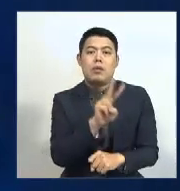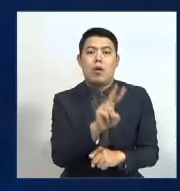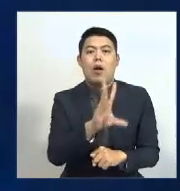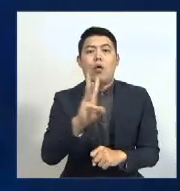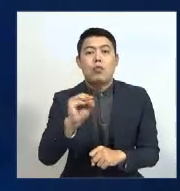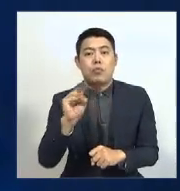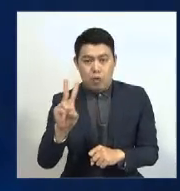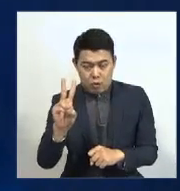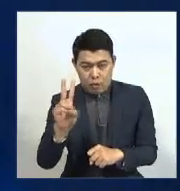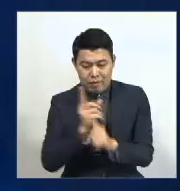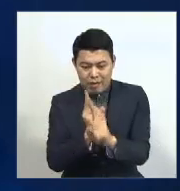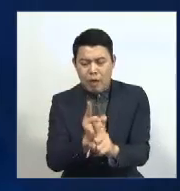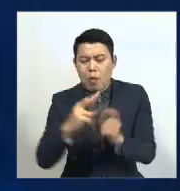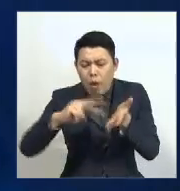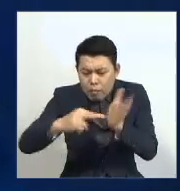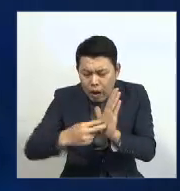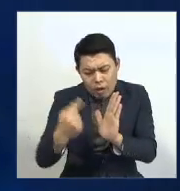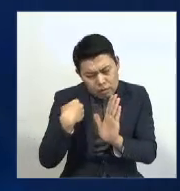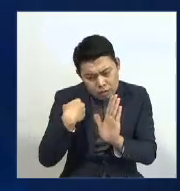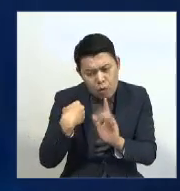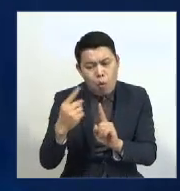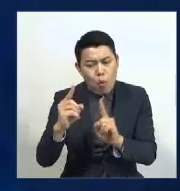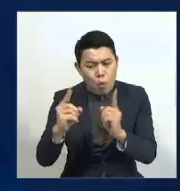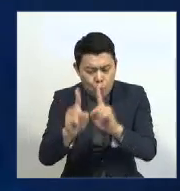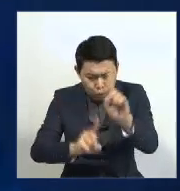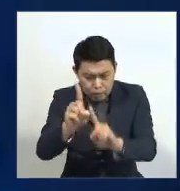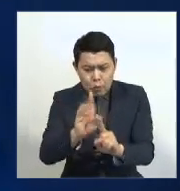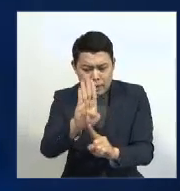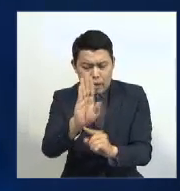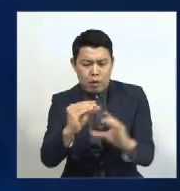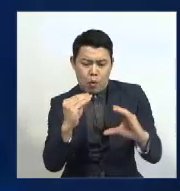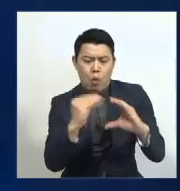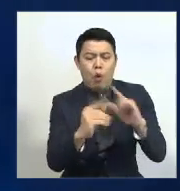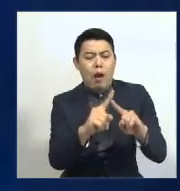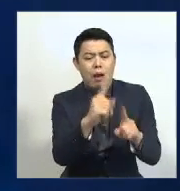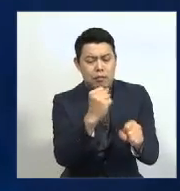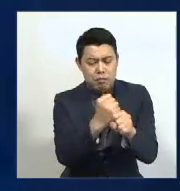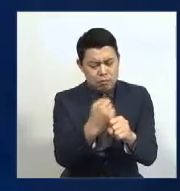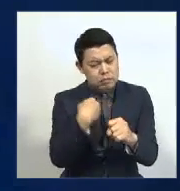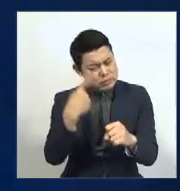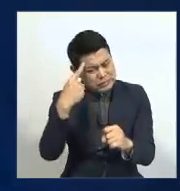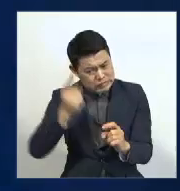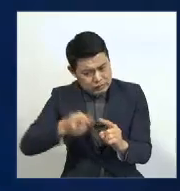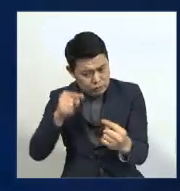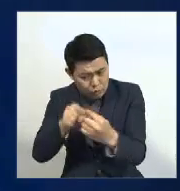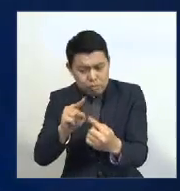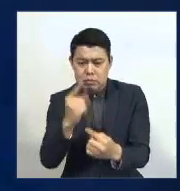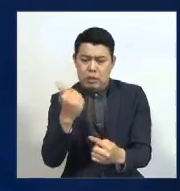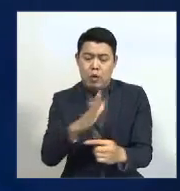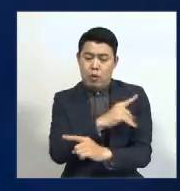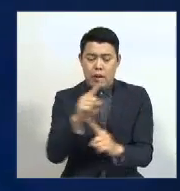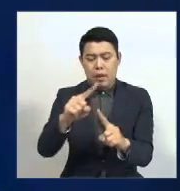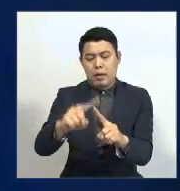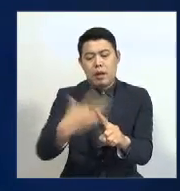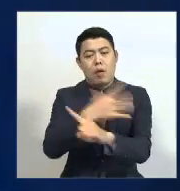8 มกราคม 2562เท่านั้นไม่ได้หมายความว่ามีการโอนหุ้นบริษัทวีลักษณ์มีเดียจำกัดในวันดังกล่าวจริงเมื่อวันที่